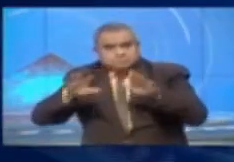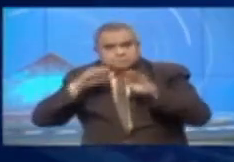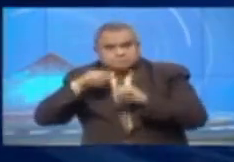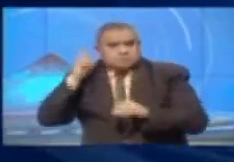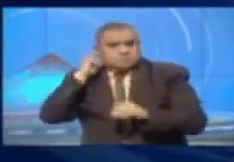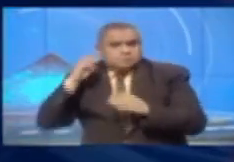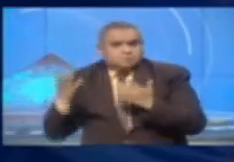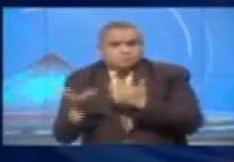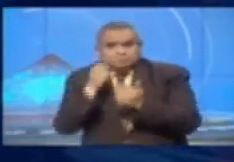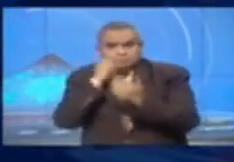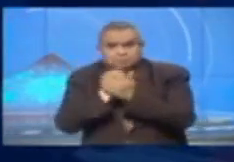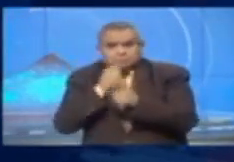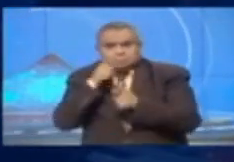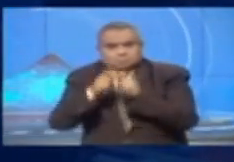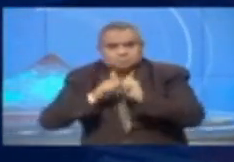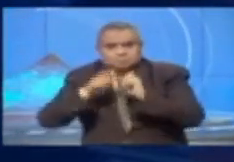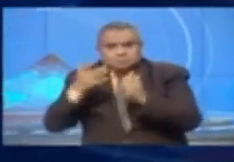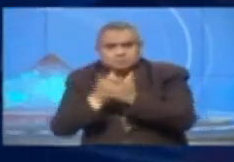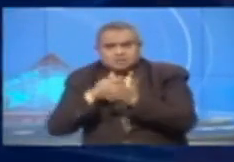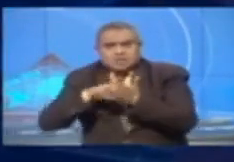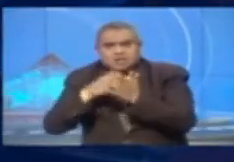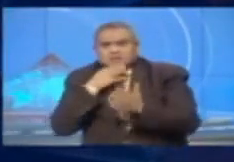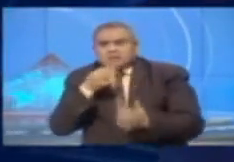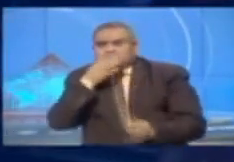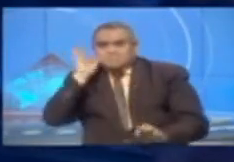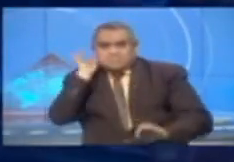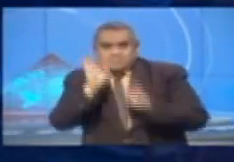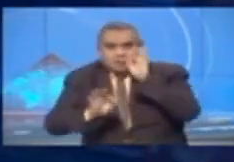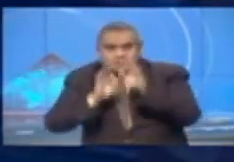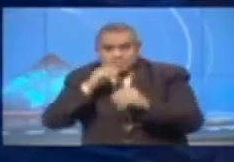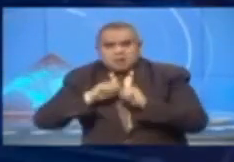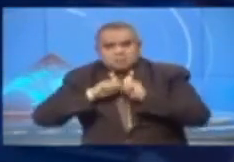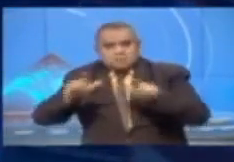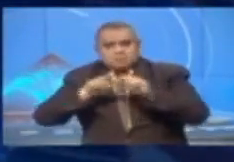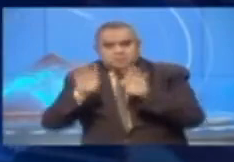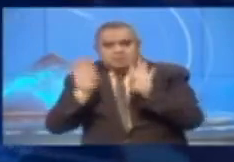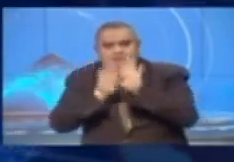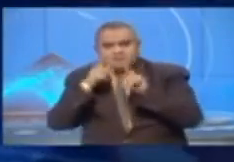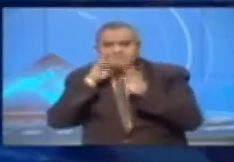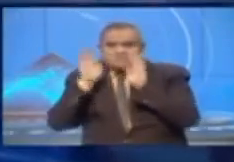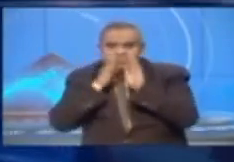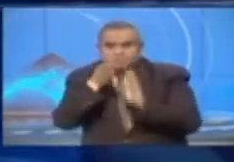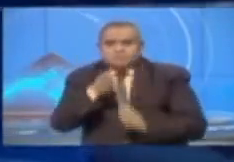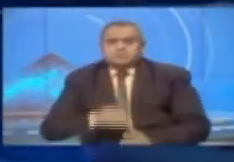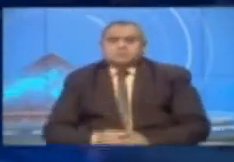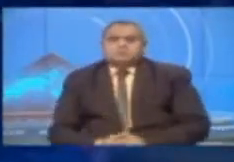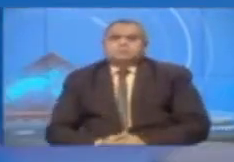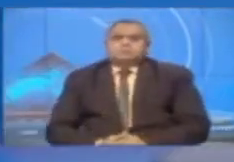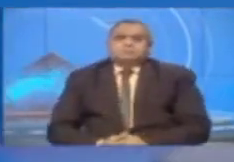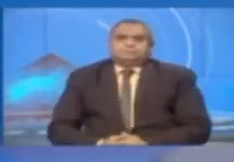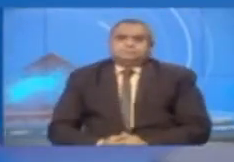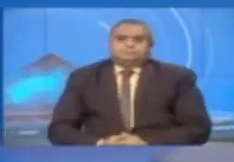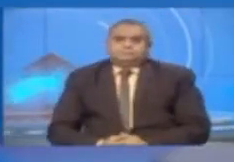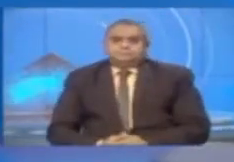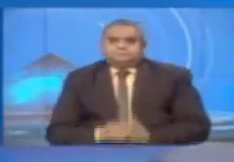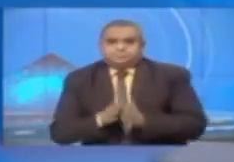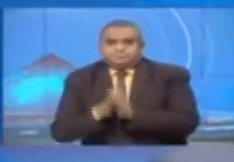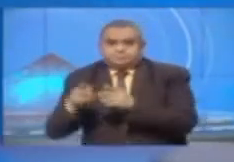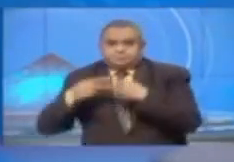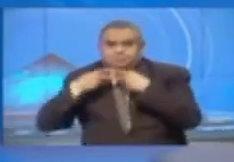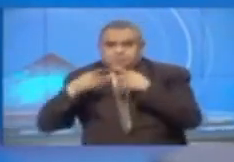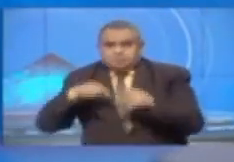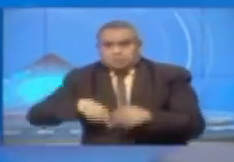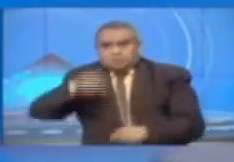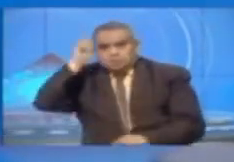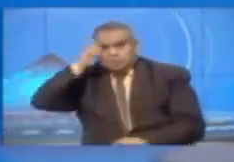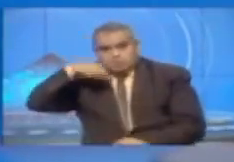مسموعة ومرئية لتشجيع الإبلاغ عن المضايقات. افتتحت وزارة